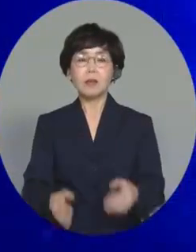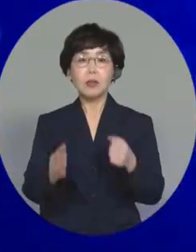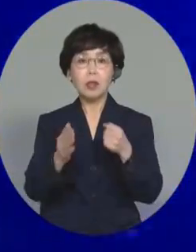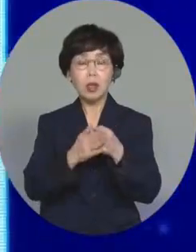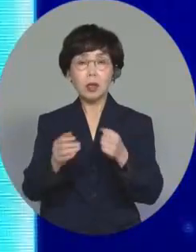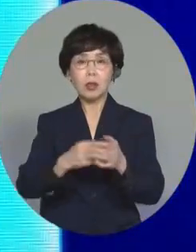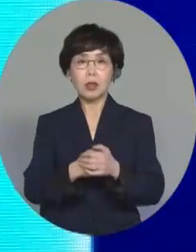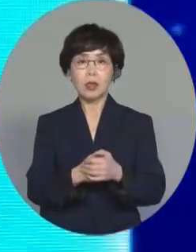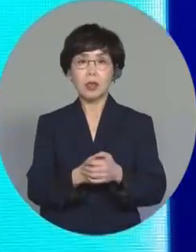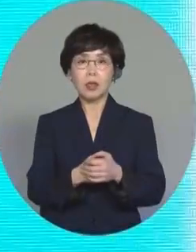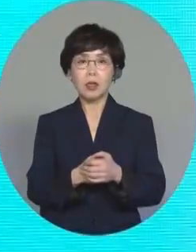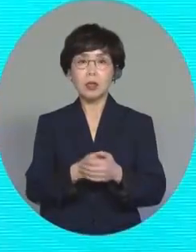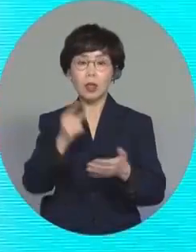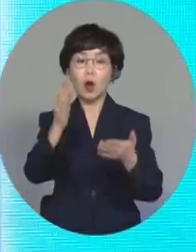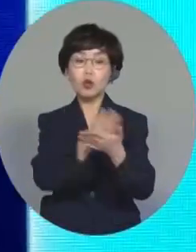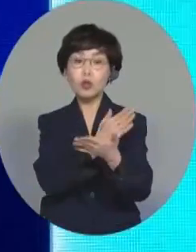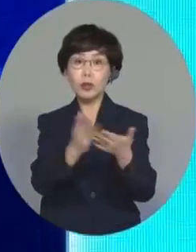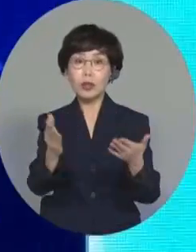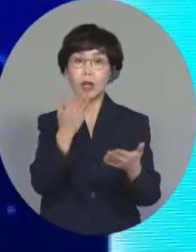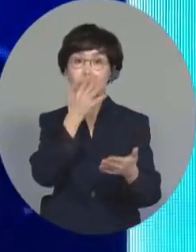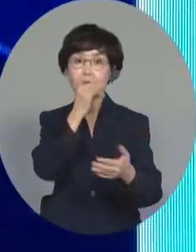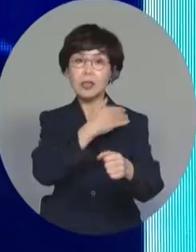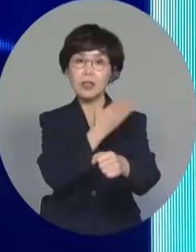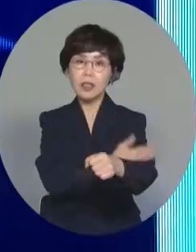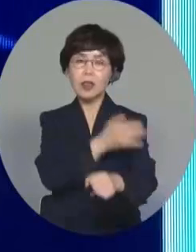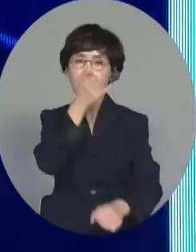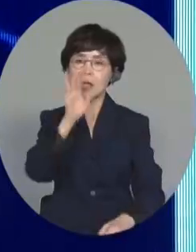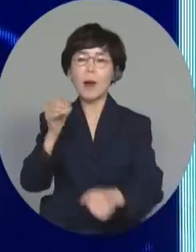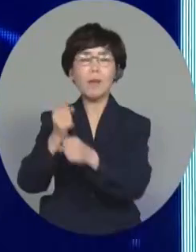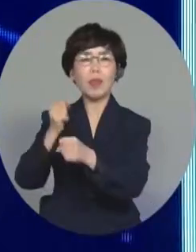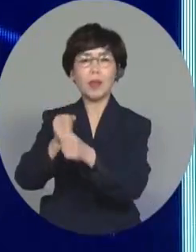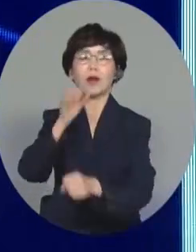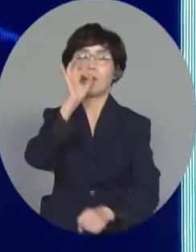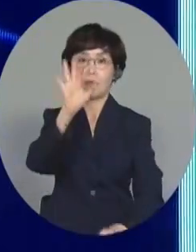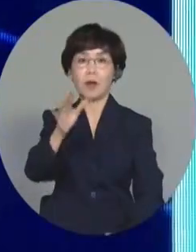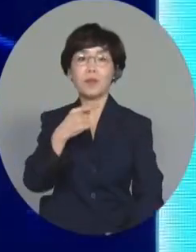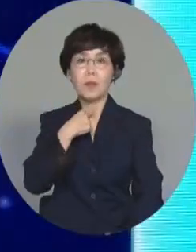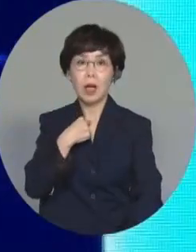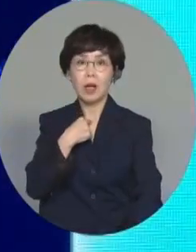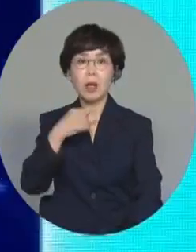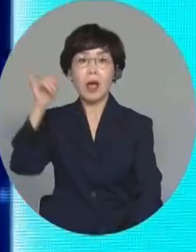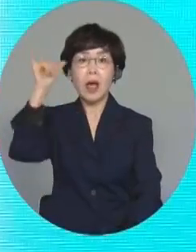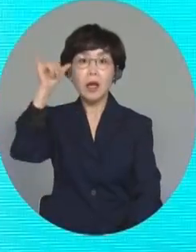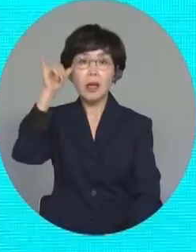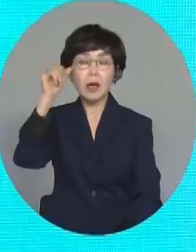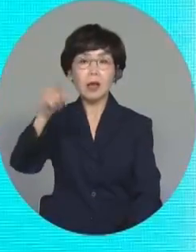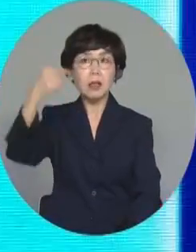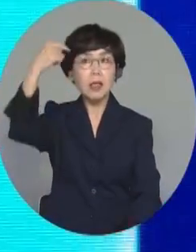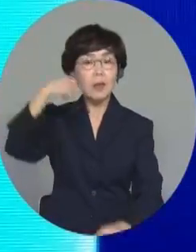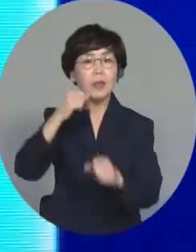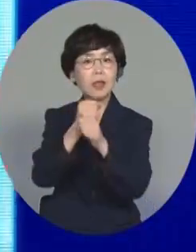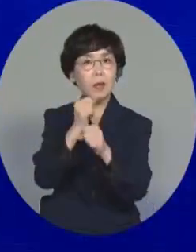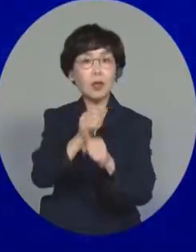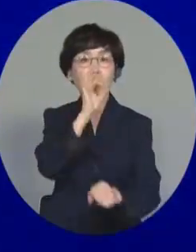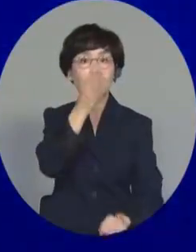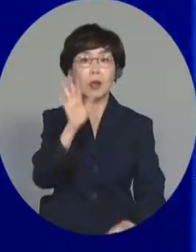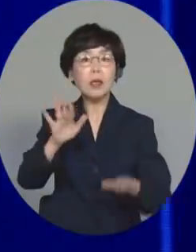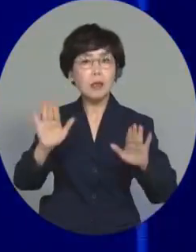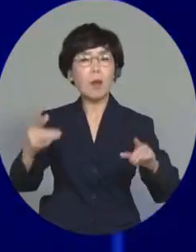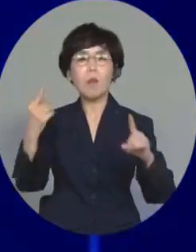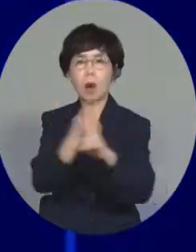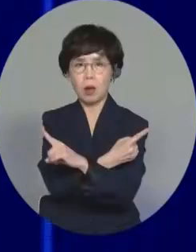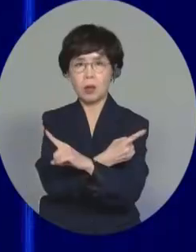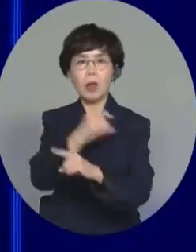그래서 이 구분을 할 수는 있지만 생성하기는 어렵다는 거죠. AI가 그 이미지를 만들 수는 없었는데 이제는